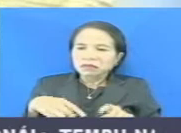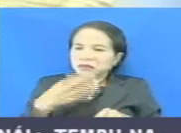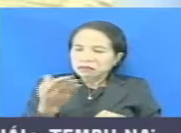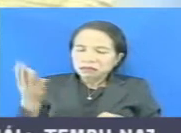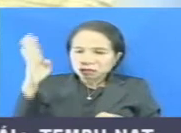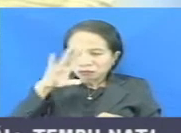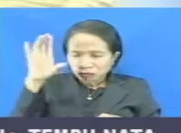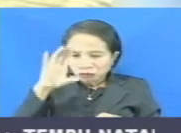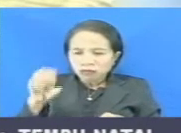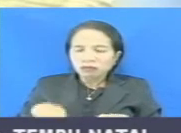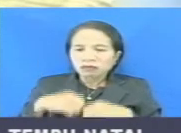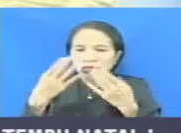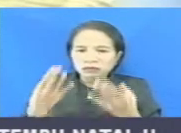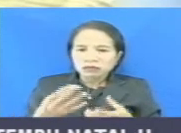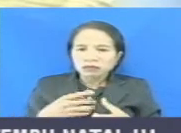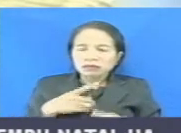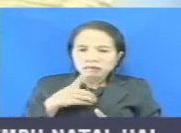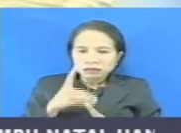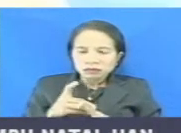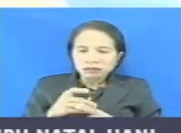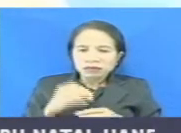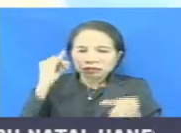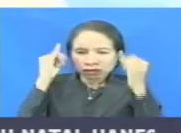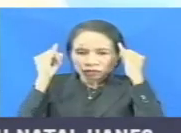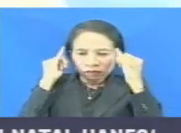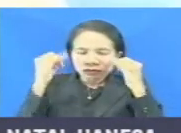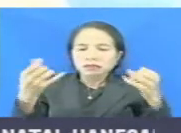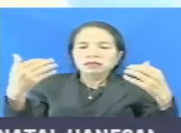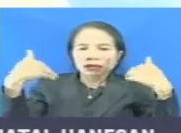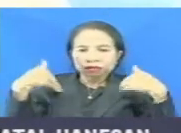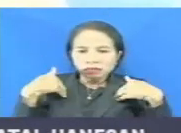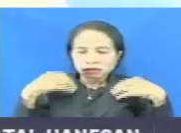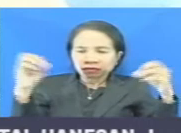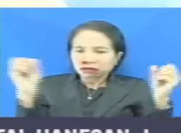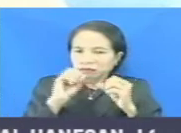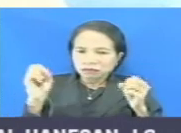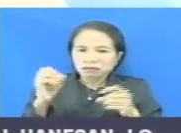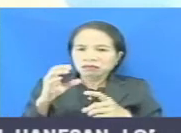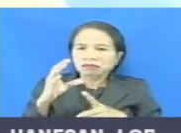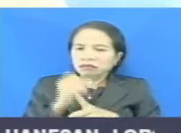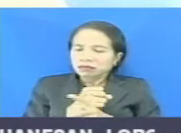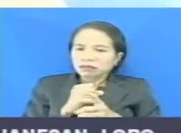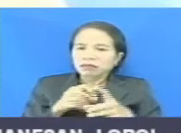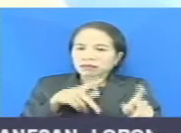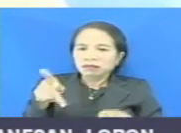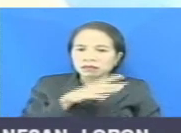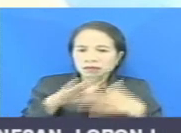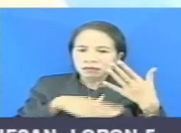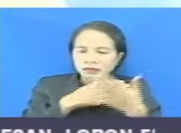to un sa par depois direito de informação ida ne mak iha ne la falta ba publiku ida ne po in place